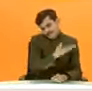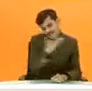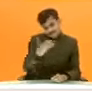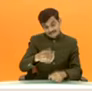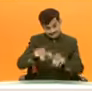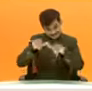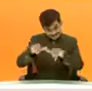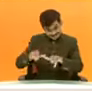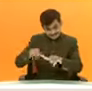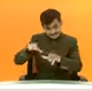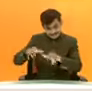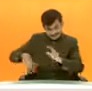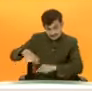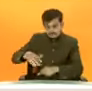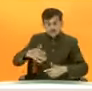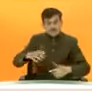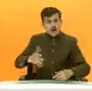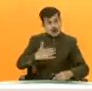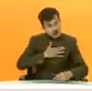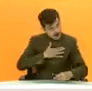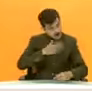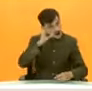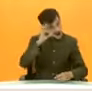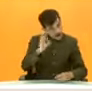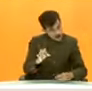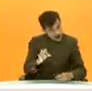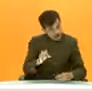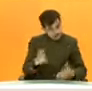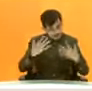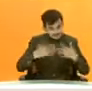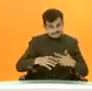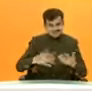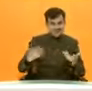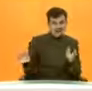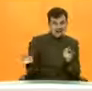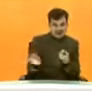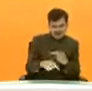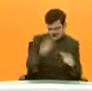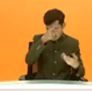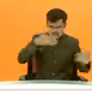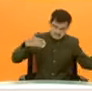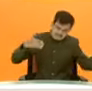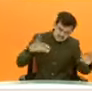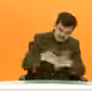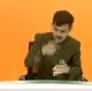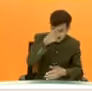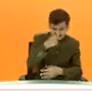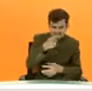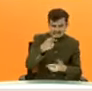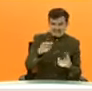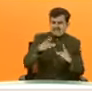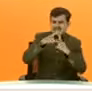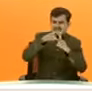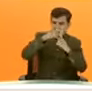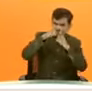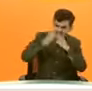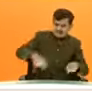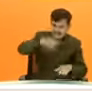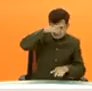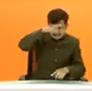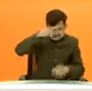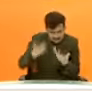धरती की सेहत ठीक रखने के लिए, क्लाइमेट चेंज की चुनौतियों से निपटने के लिए और अपने